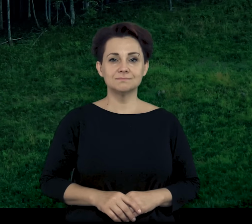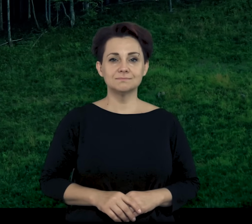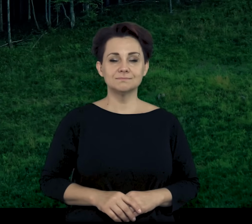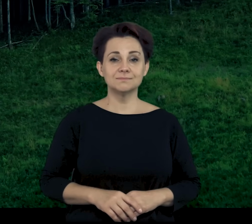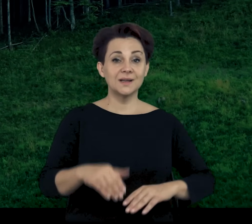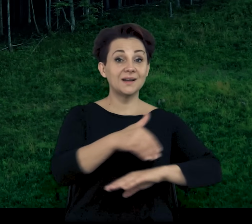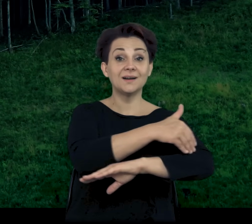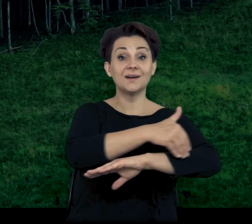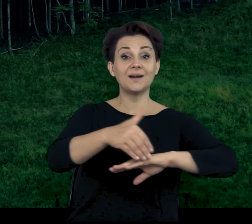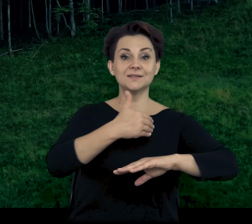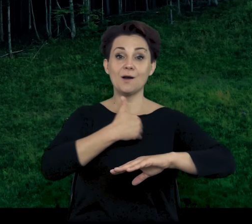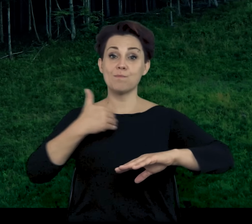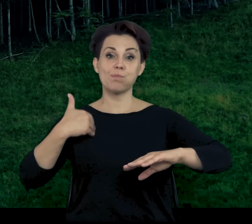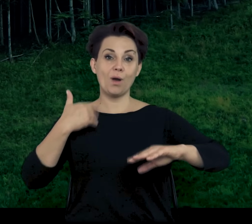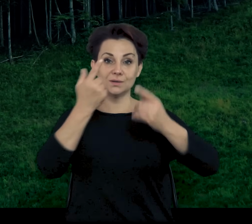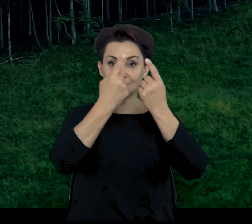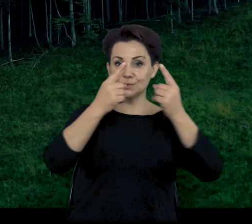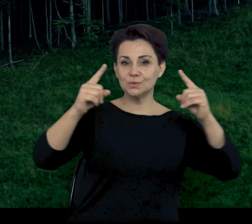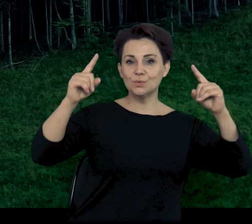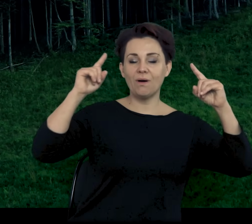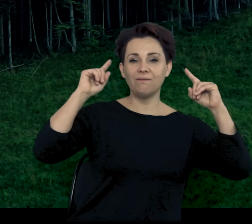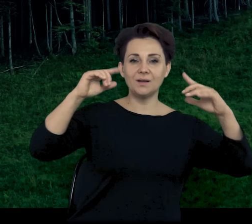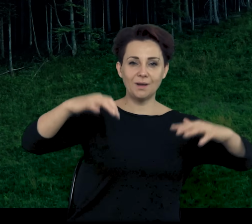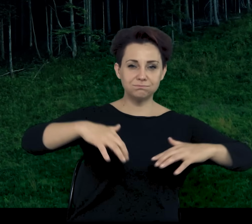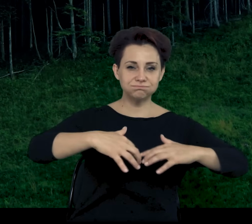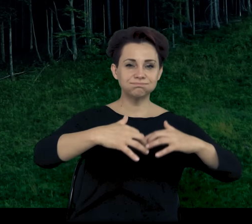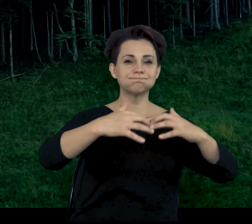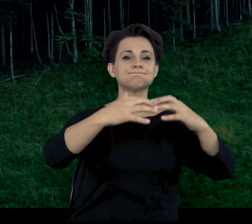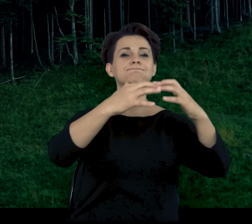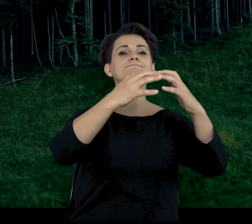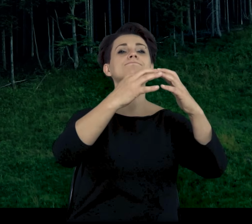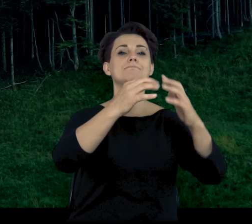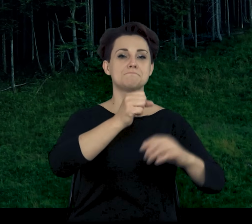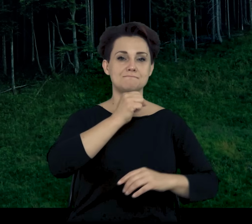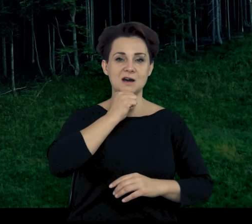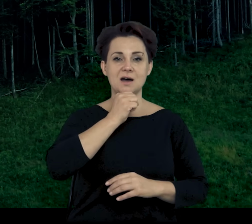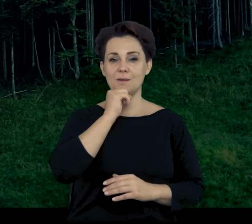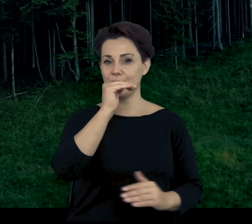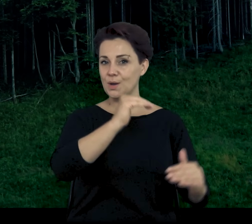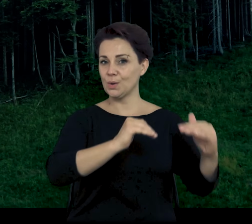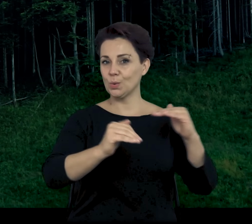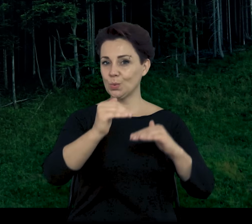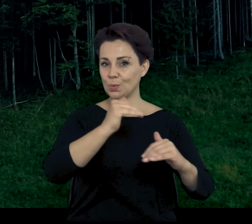To tu, na granicy Polski i Słowacji, wznosi się masyw Babiej Góry.